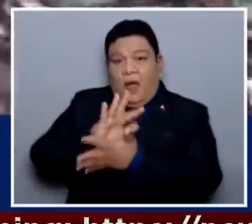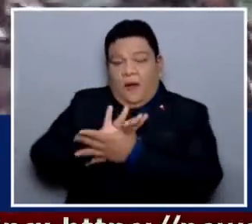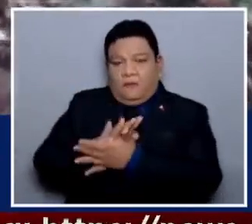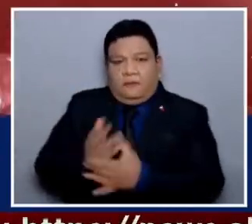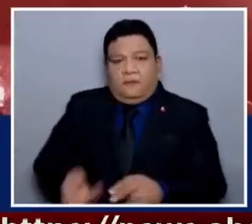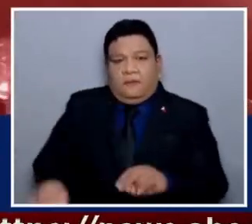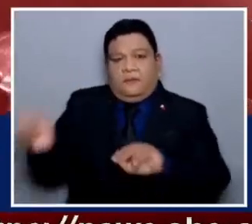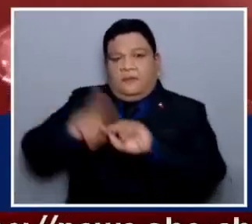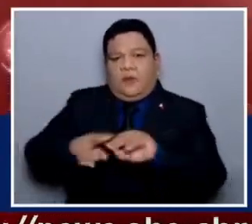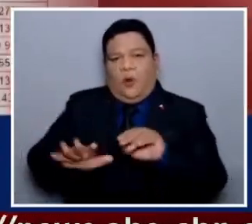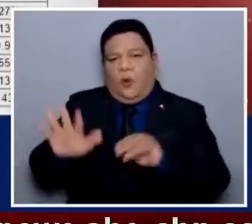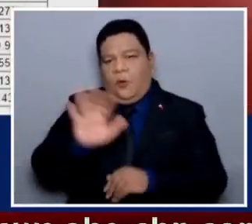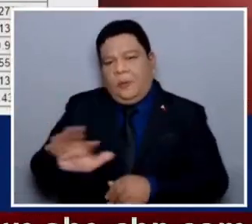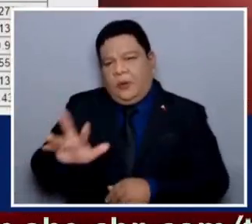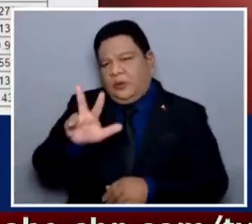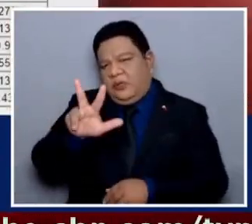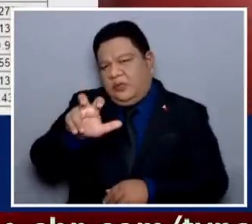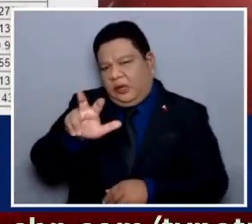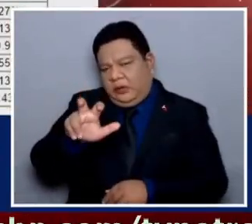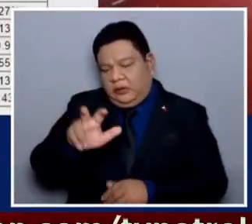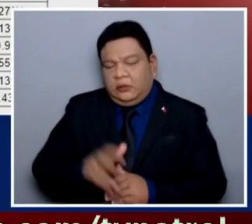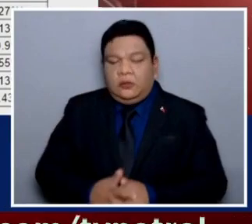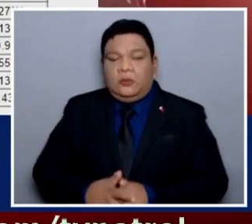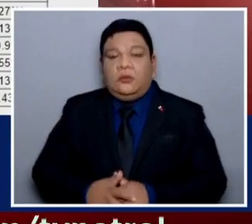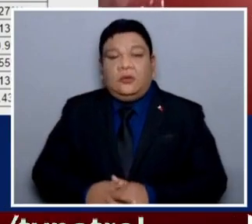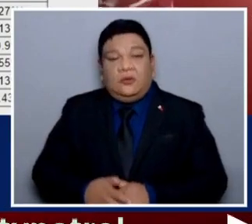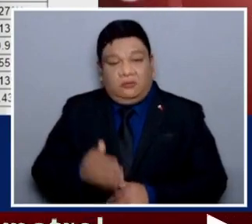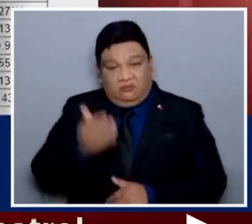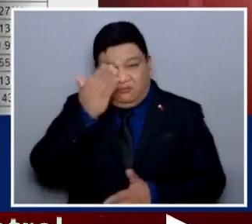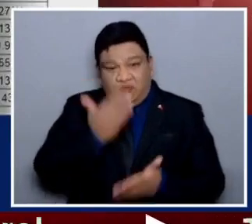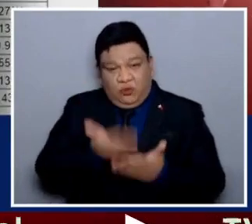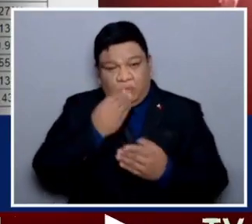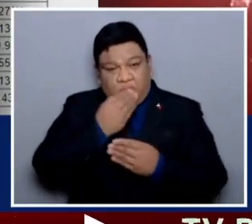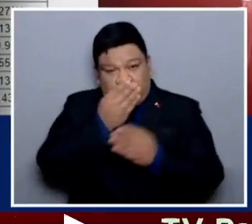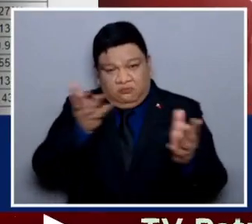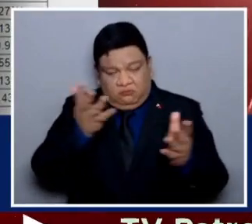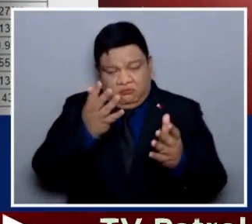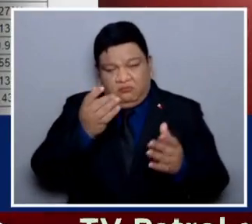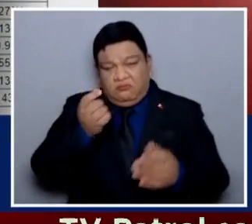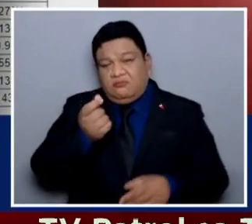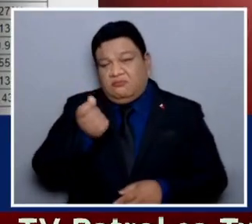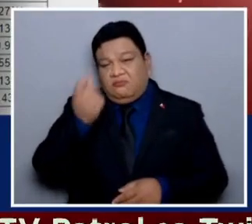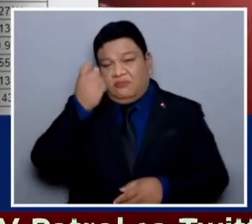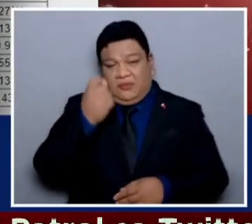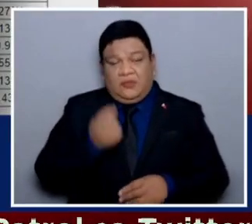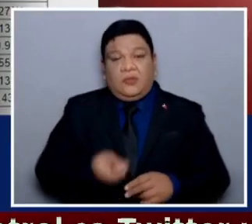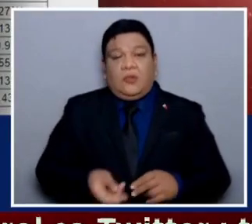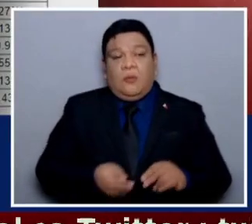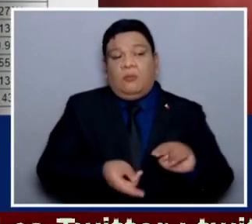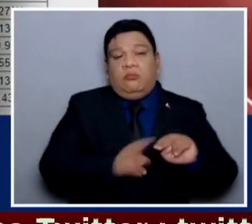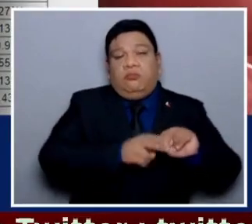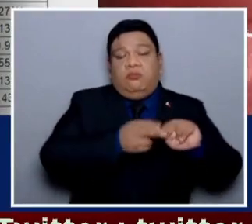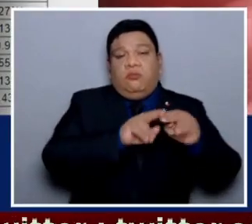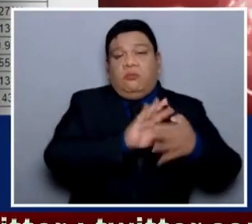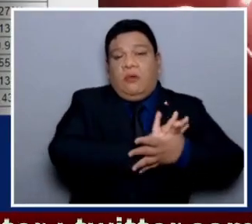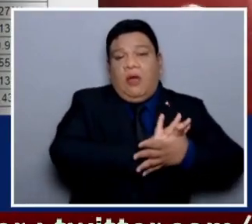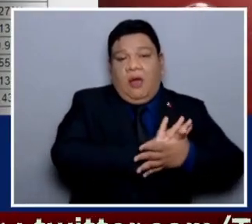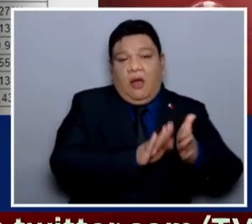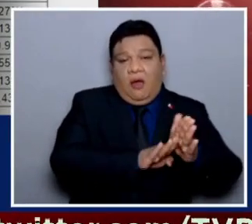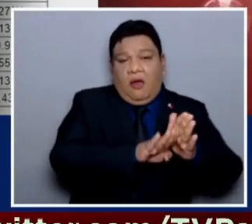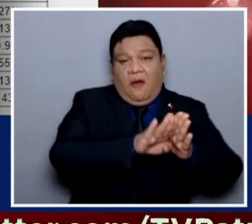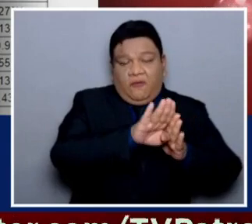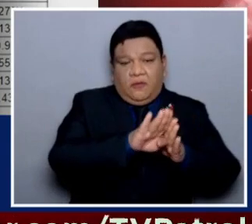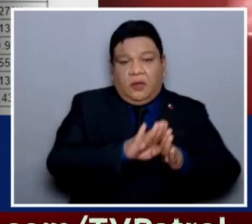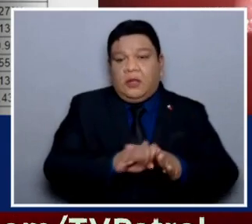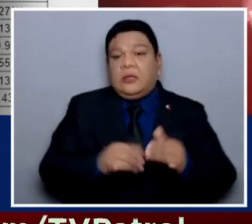halos 300. Ang magandang balita, kahit pa tumaas ang growth rate ng sakit, nananatiling low risk pa rin ang lahat